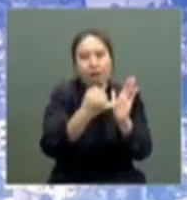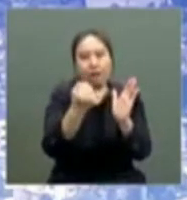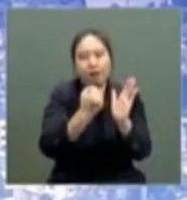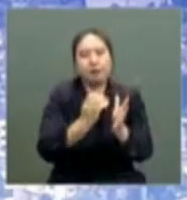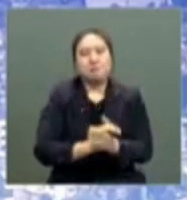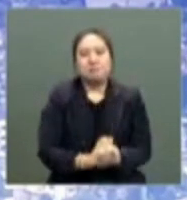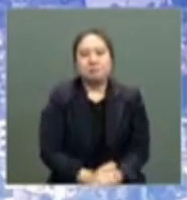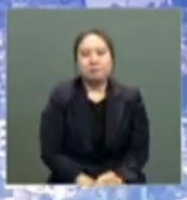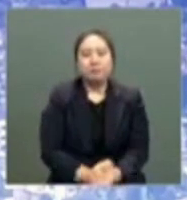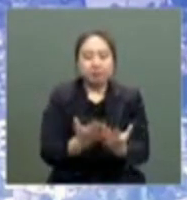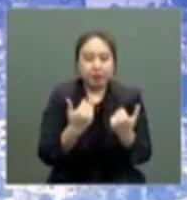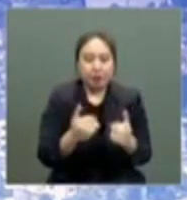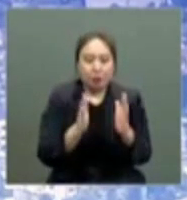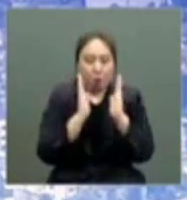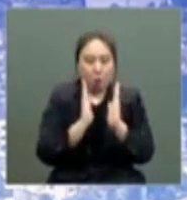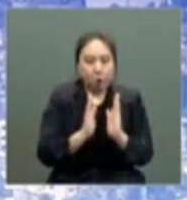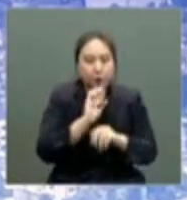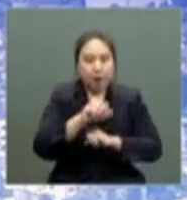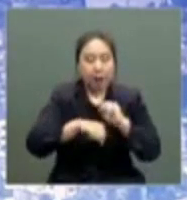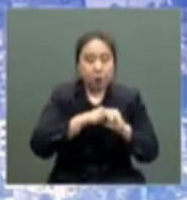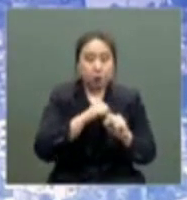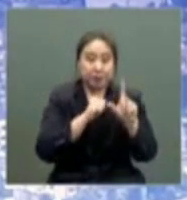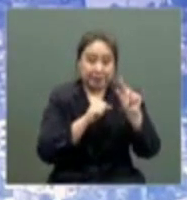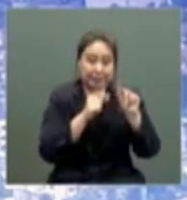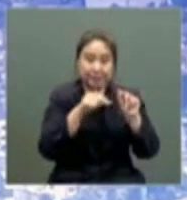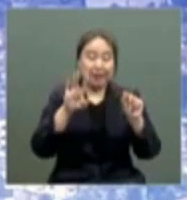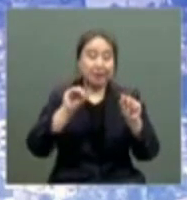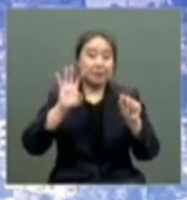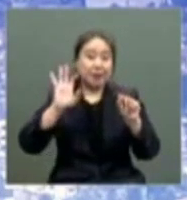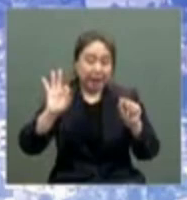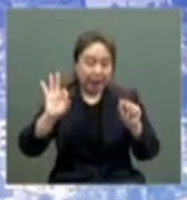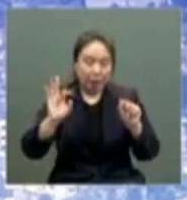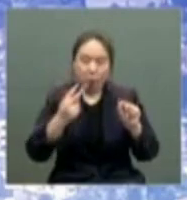ด้วยแต่ว่าตัวเลขของการติดเชื้อเกิดขึ้นจากการฉีดน้ำเล่นน้ำกันในบ้านอย่าลืมนะครับที่เราบอกแล้วนะครับว่าการมีความเสี่ยงของกลุ่มคนที่ติดเชื้อในบ้านมีเปอร์เซ็นต์สูงมากๆโดยที่กลุ่มที่20ถึง 49ปีไม่มีอาการสูงมากเพราะฉะนั้นบอกว่าผมแข็งแรงดีผมเล่นสบายผมจะเล่นกับเด็กๆท่านเอาโรคอยู่ในตัวของด้านกำลังพ่นออกมาสู่ลูกหลานท่านอย่าเล่นเลยครับปีนี้